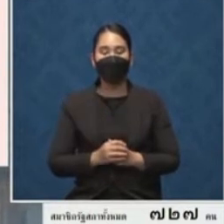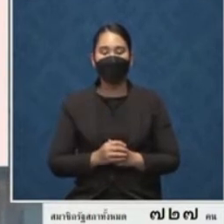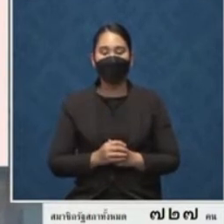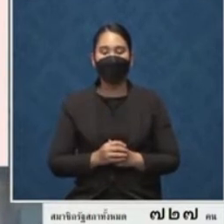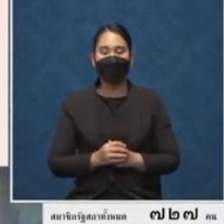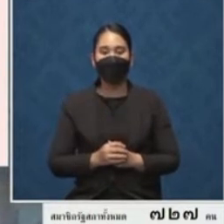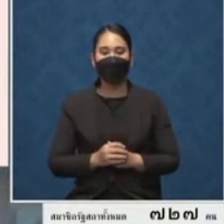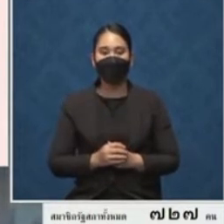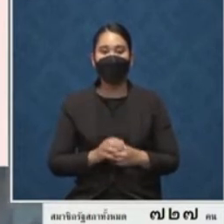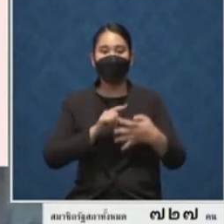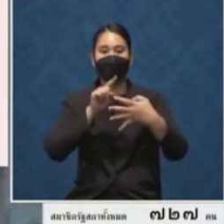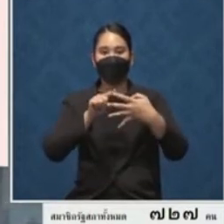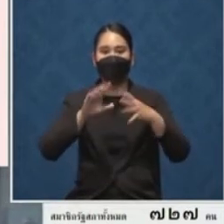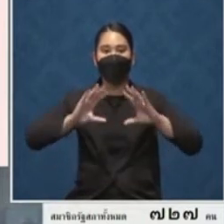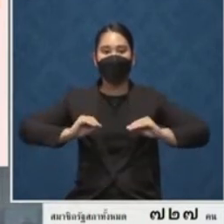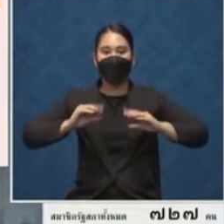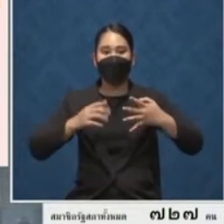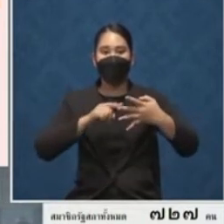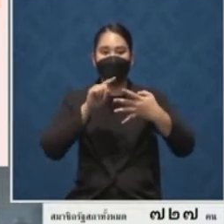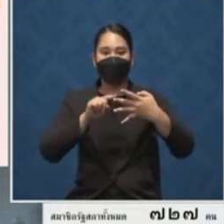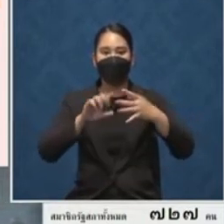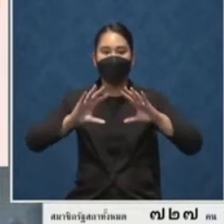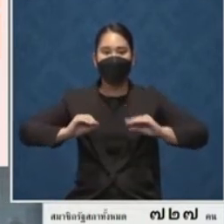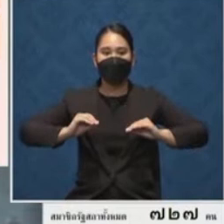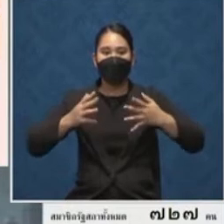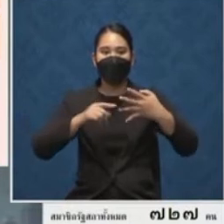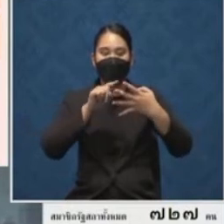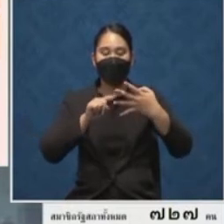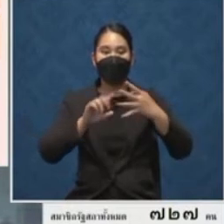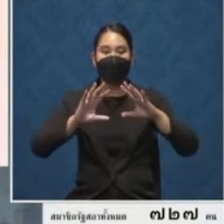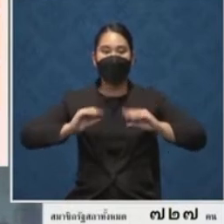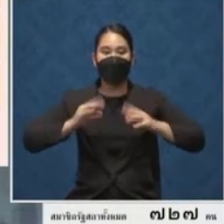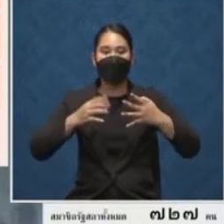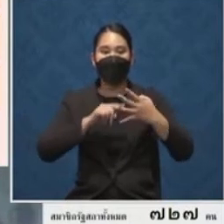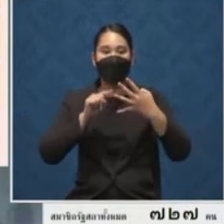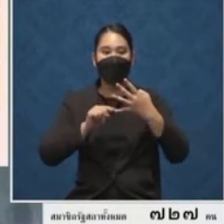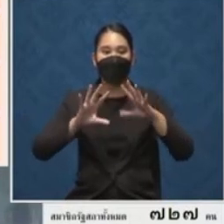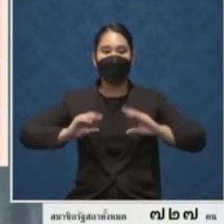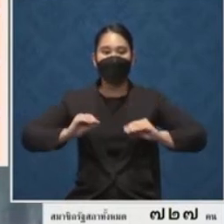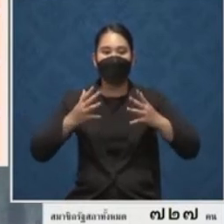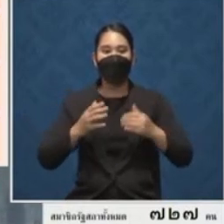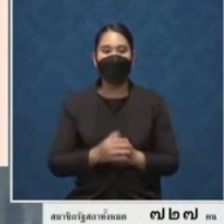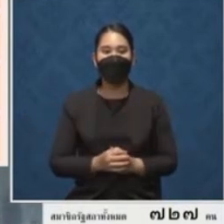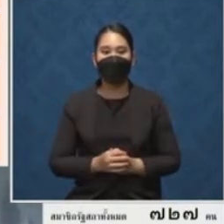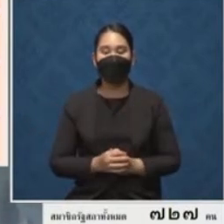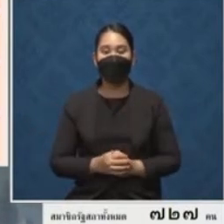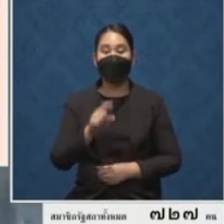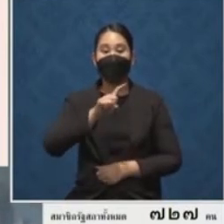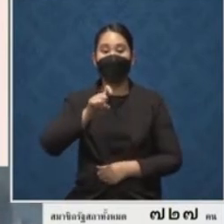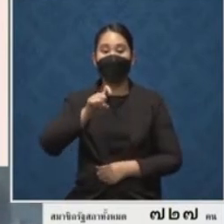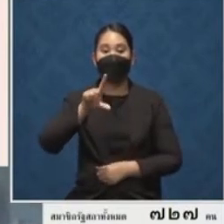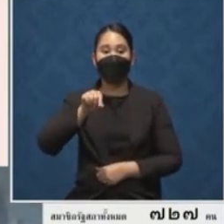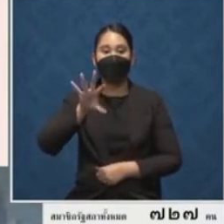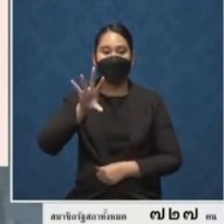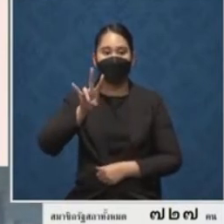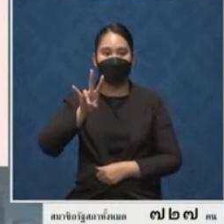์1ไม่รับหลักการ2ไม่รับหลักการ3ไม่รับหลักการ4ไม่รับหลักการครับ 127พลเรือเอกชัยวั